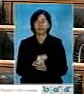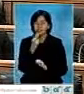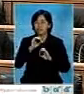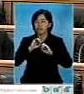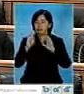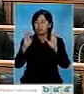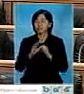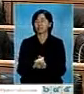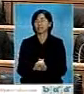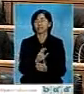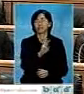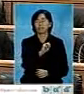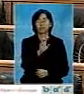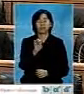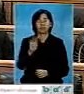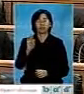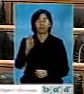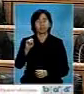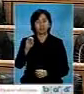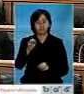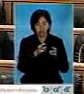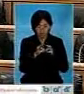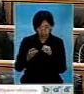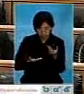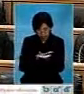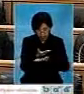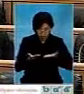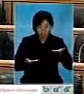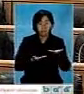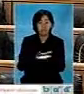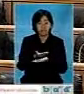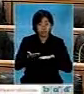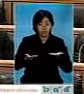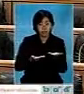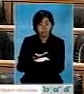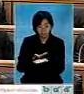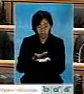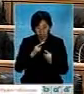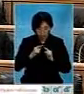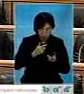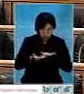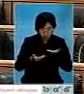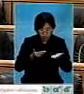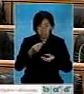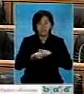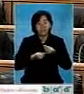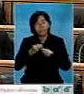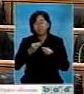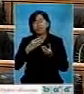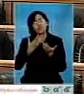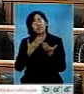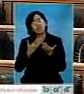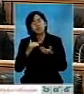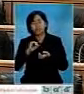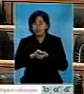ว่ากรอบในการเจรจาจะต้องใช้หลายอย่างบางครั้